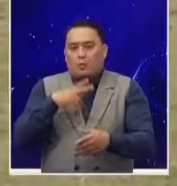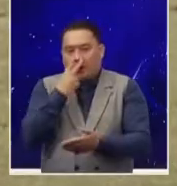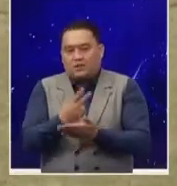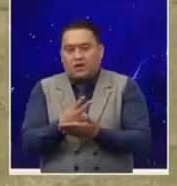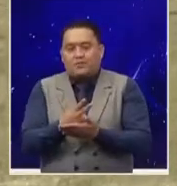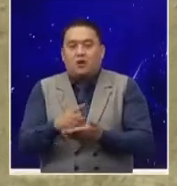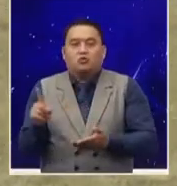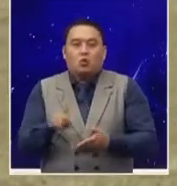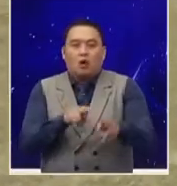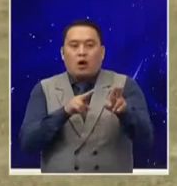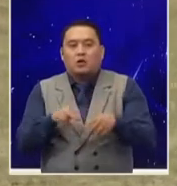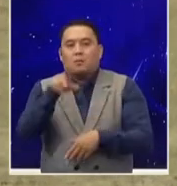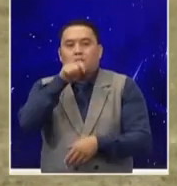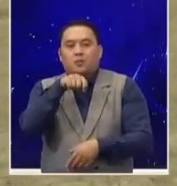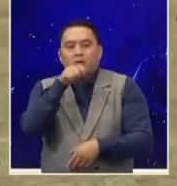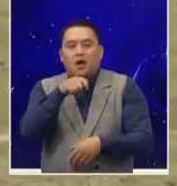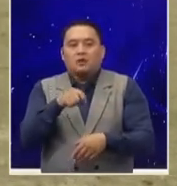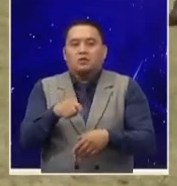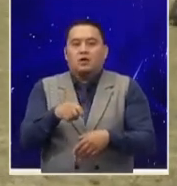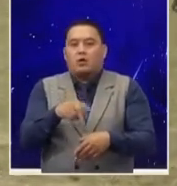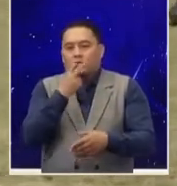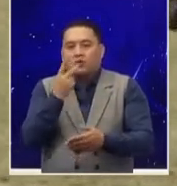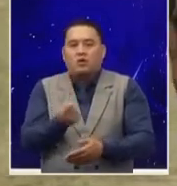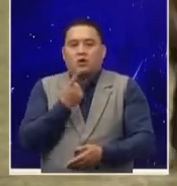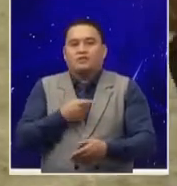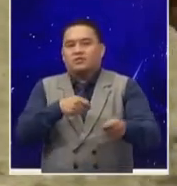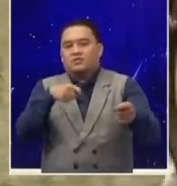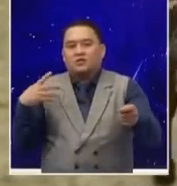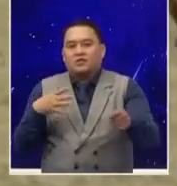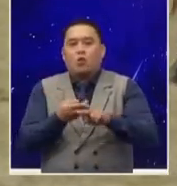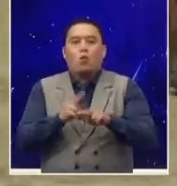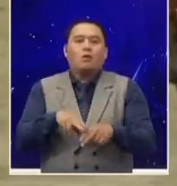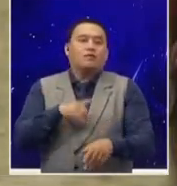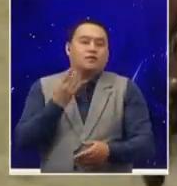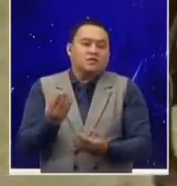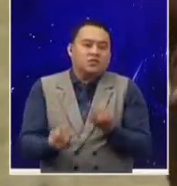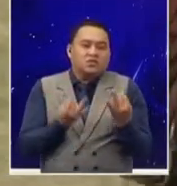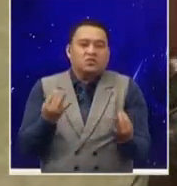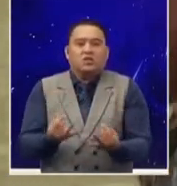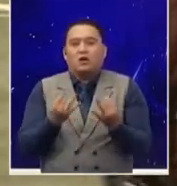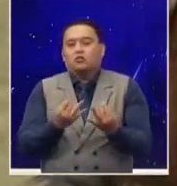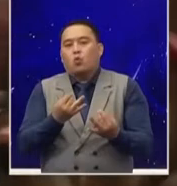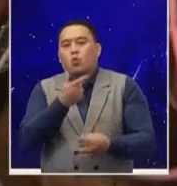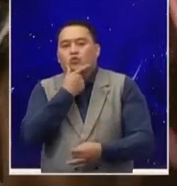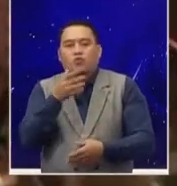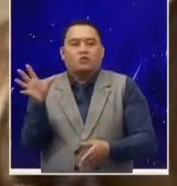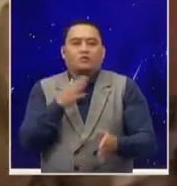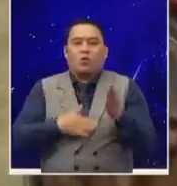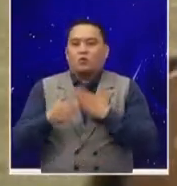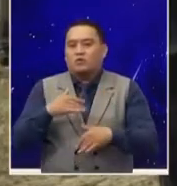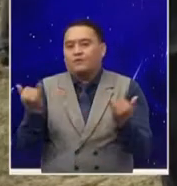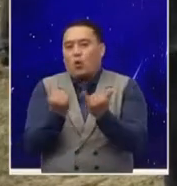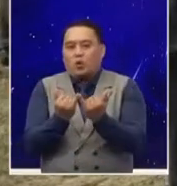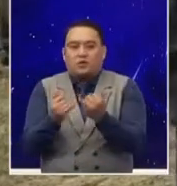деле. Помимо охоты с птицей, мастера показали отменные навыки стрельбы из лука. Зрелищное шоу не оставило равнодушным ни одного